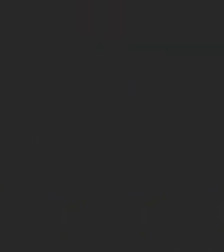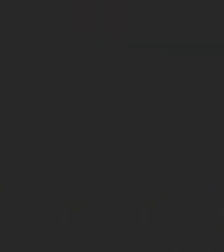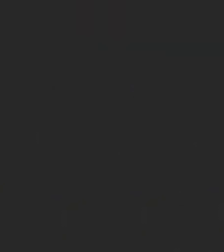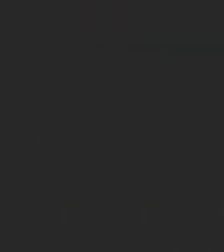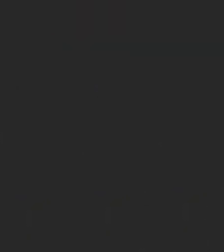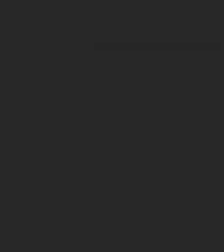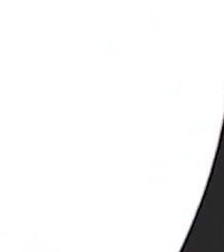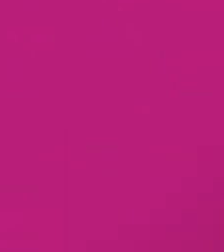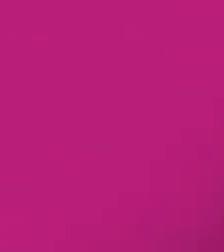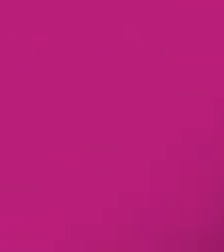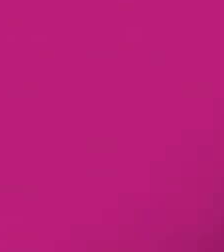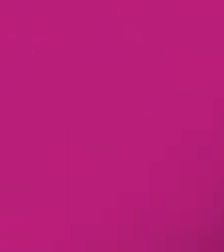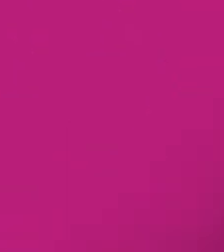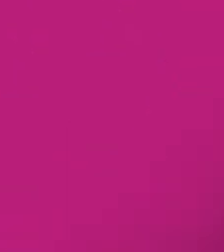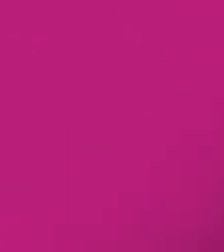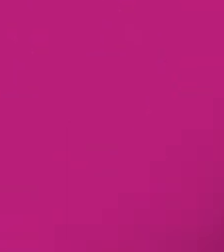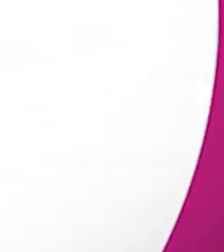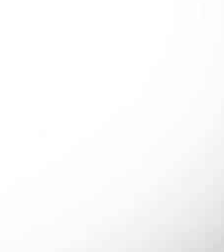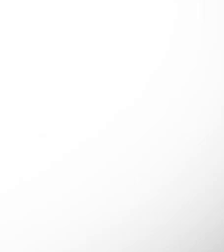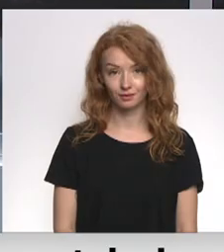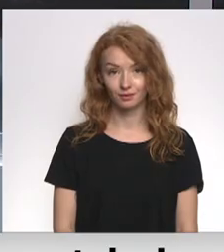Re! Viss ēters ir te!